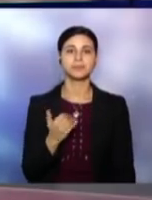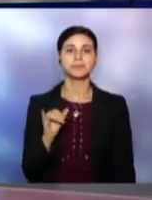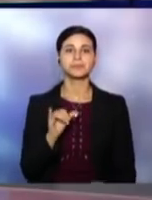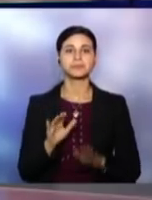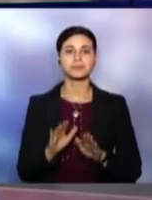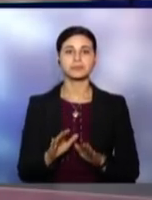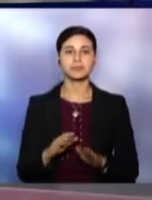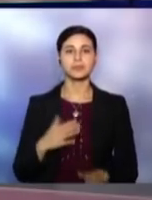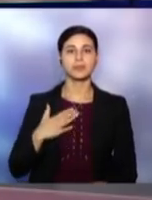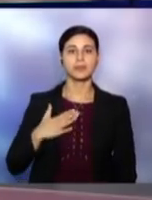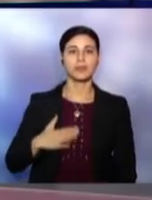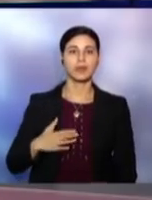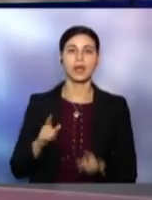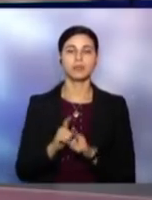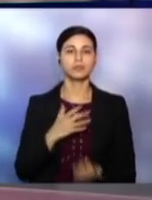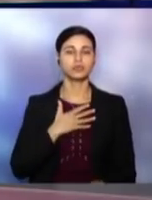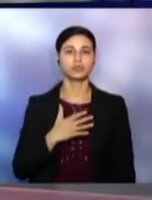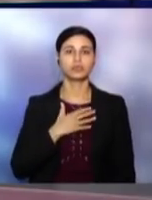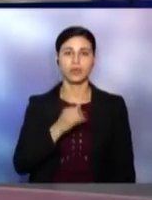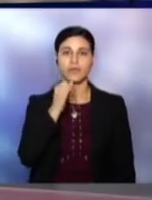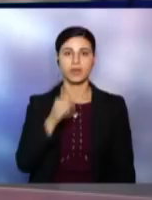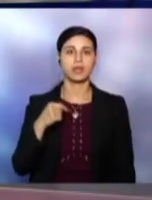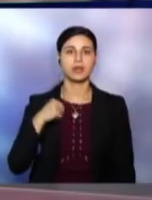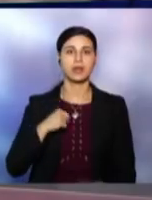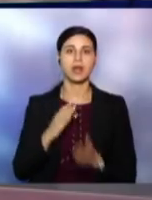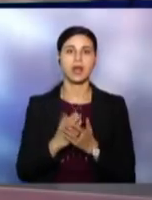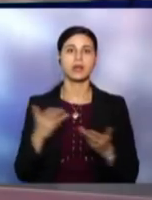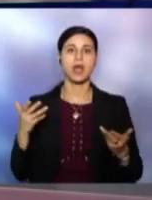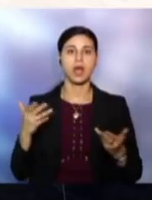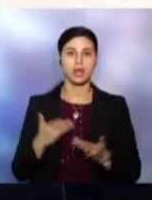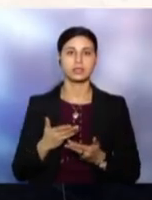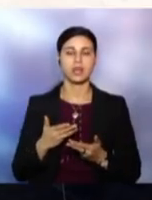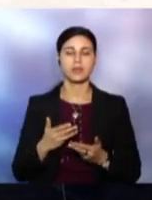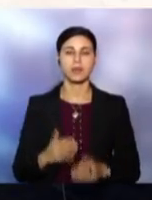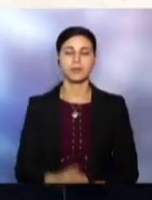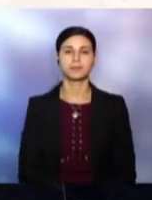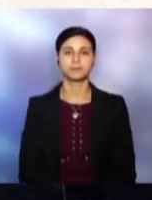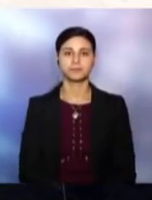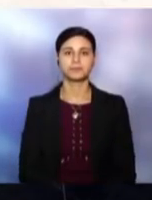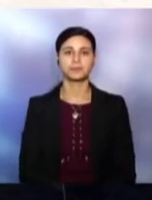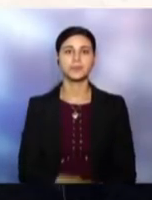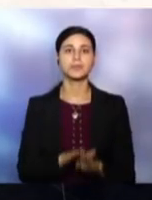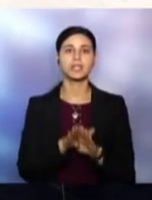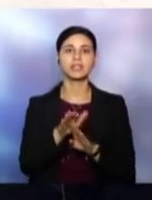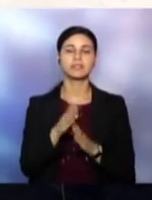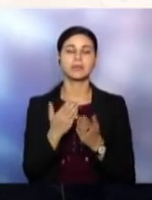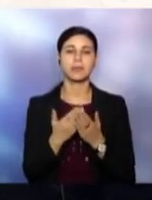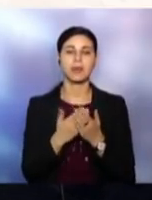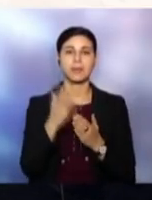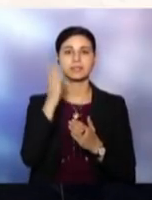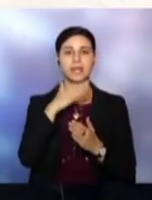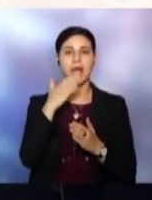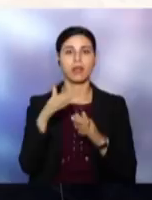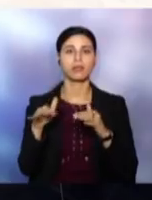ნაწილის პრაქტიკულად სუნთქვიდან გამოთიშვა, იმიტომ რომ არის ალვეოლების ანთება. ალვეოლები ივსება, ვთქვათ, რაღაც სითხით